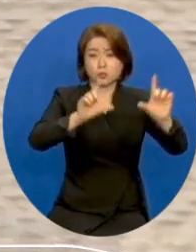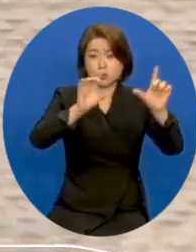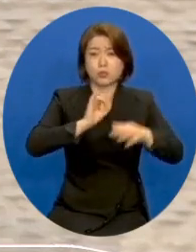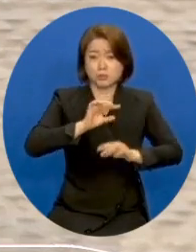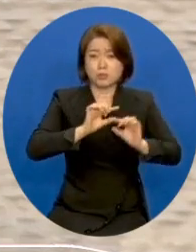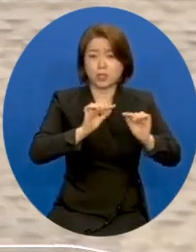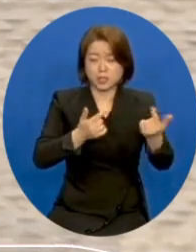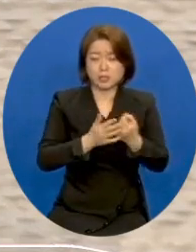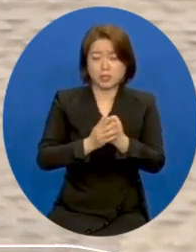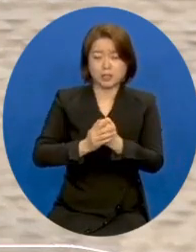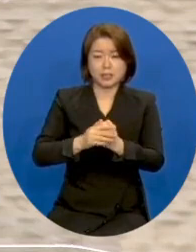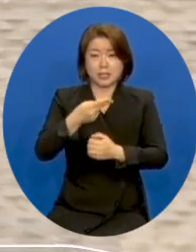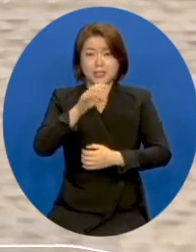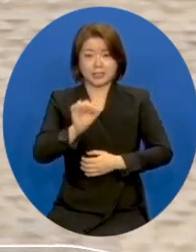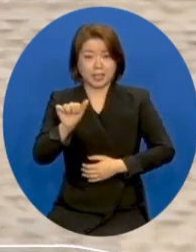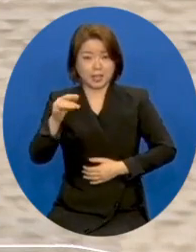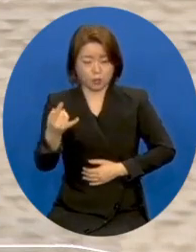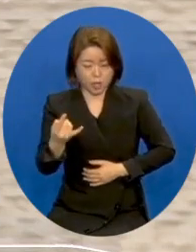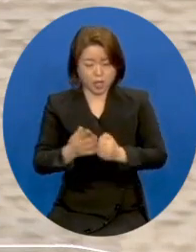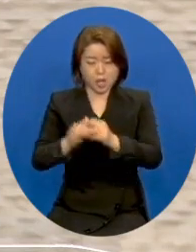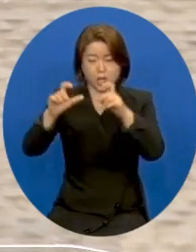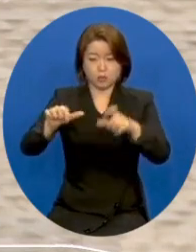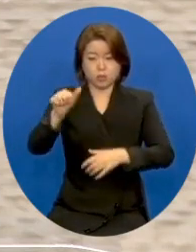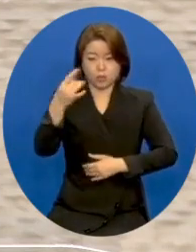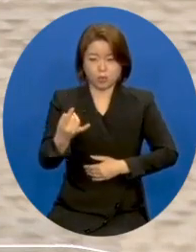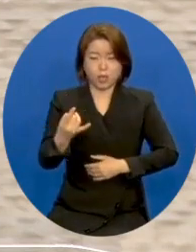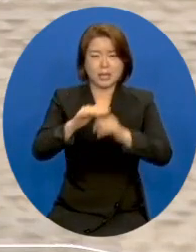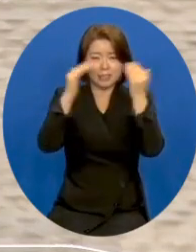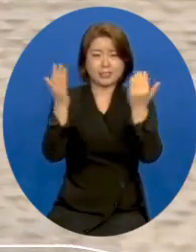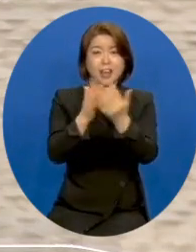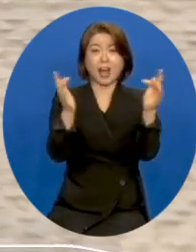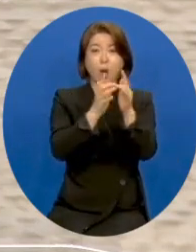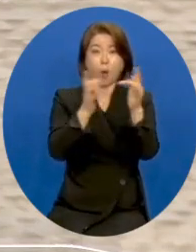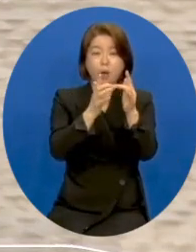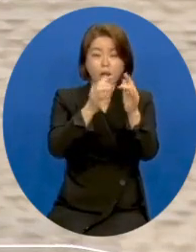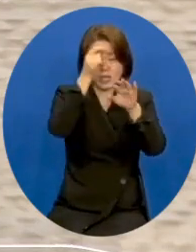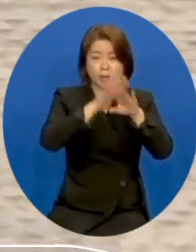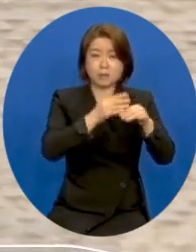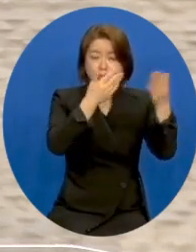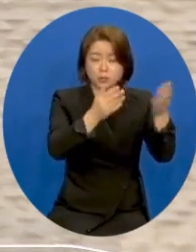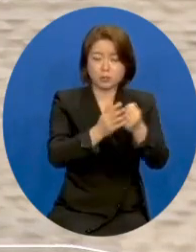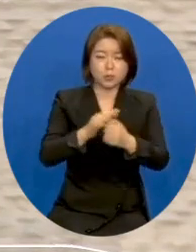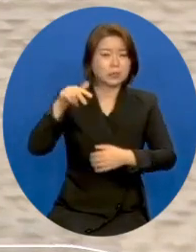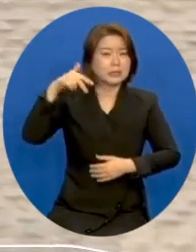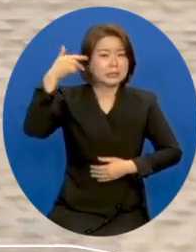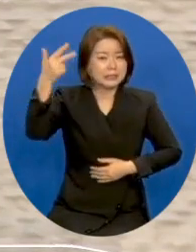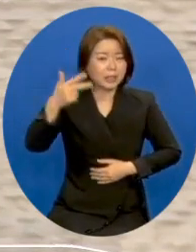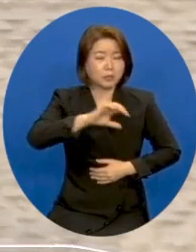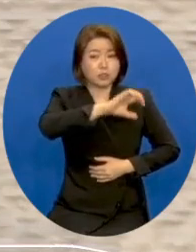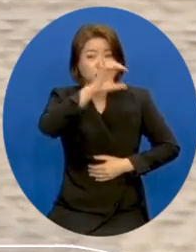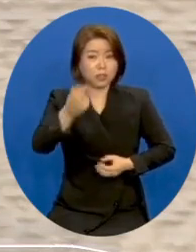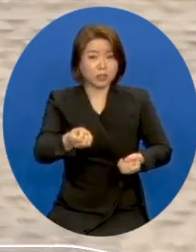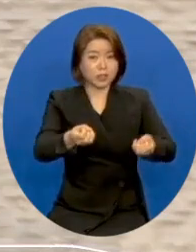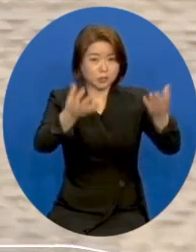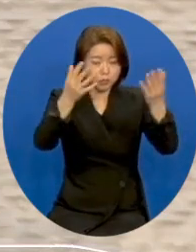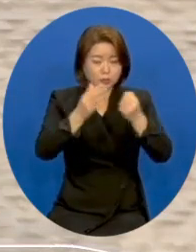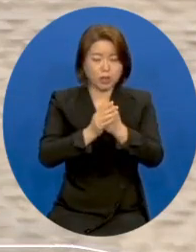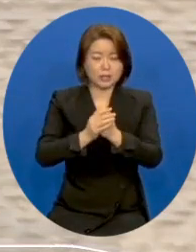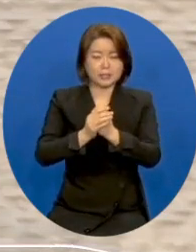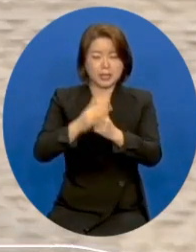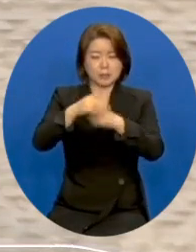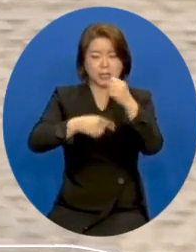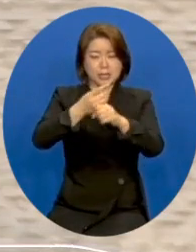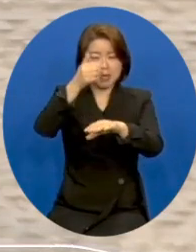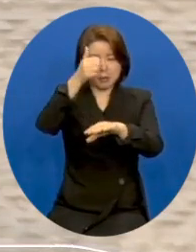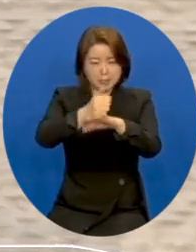우리 당회나 구역회도 온라인으로 해야 하고 다음 주간 성탄주간 그 다음 주간은